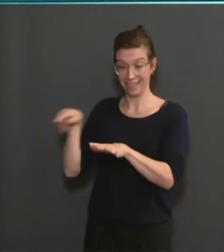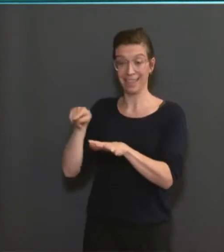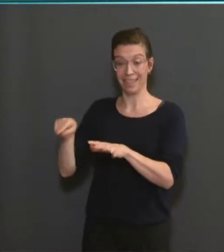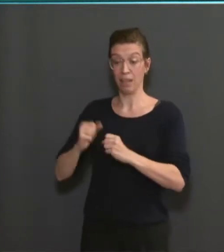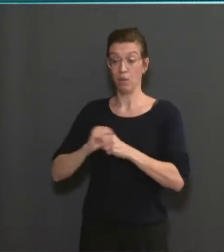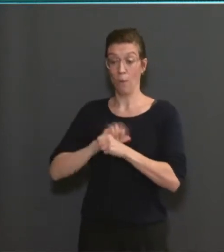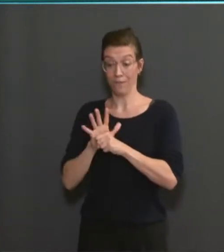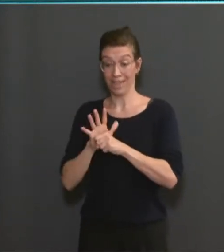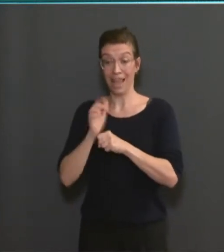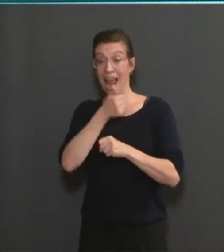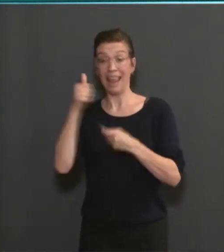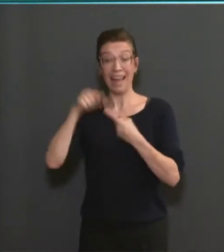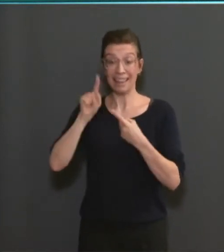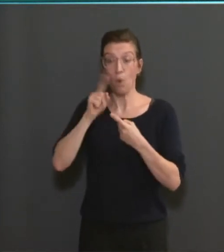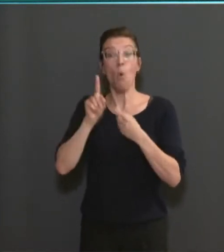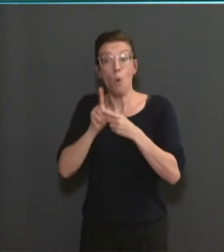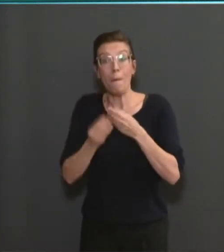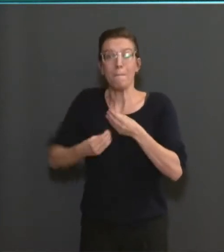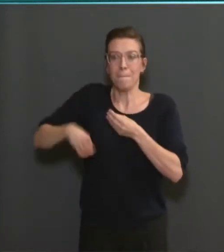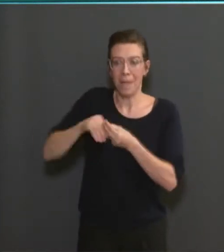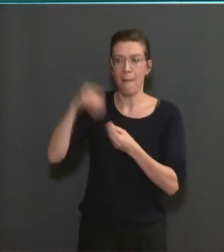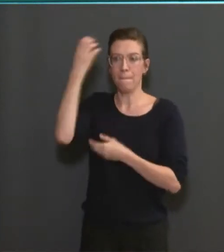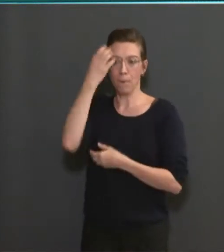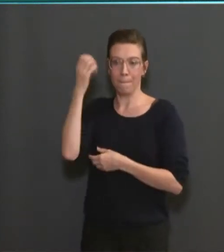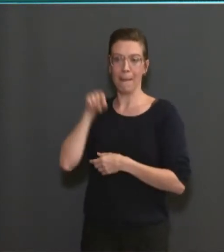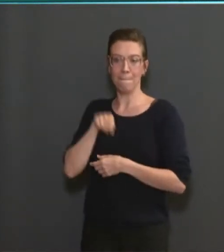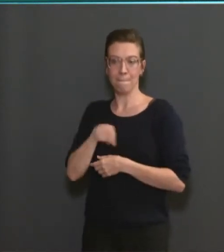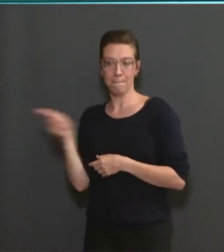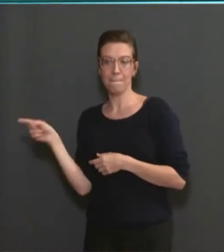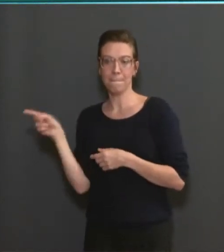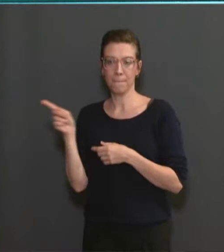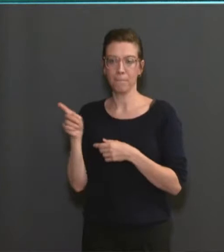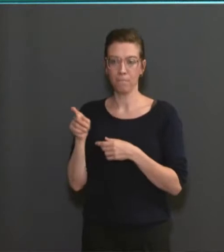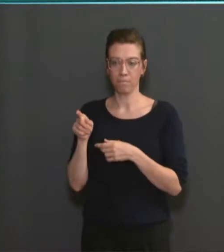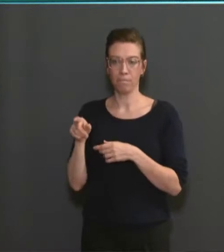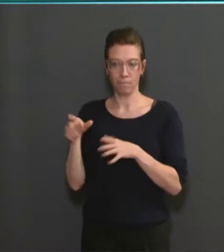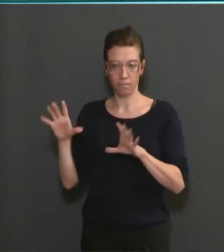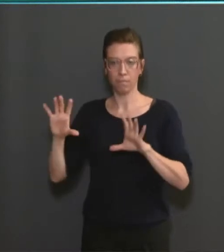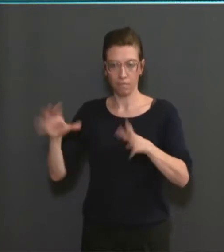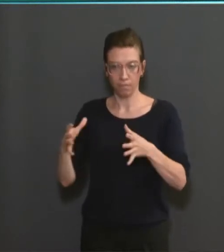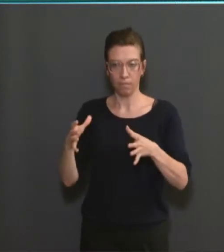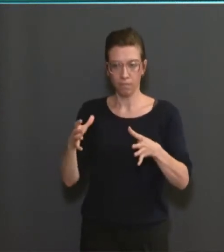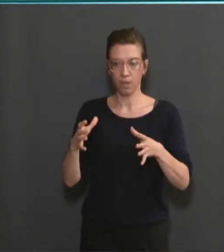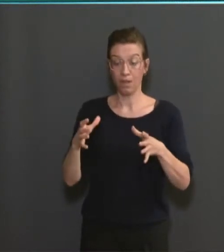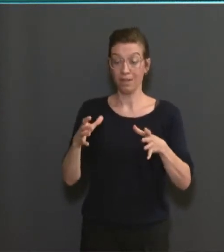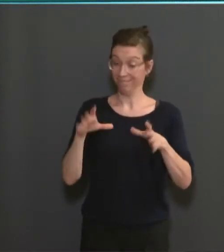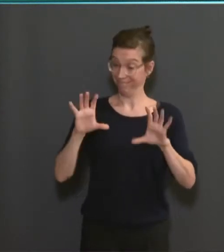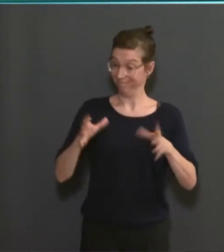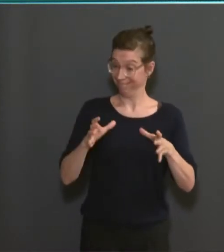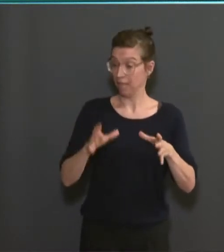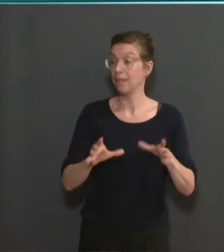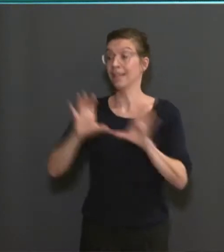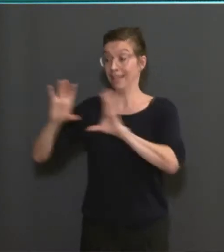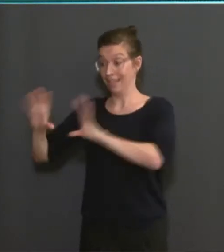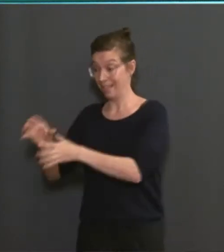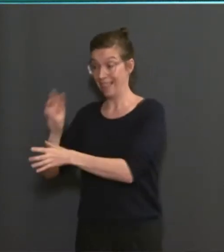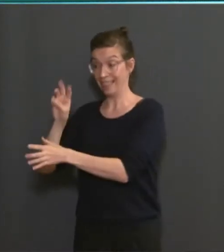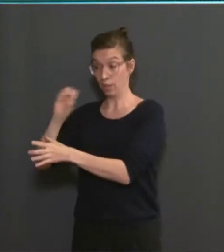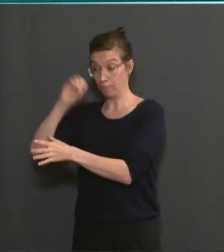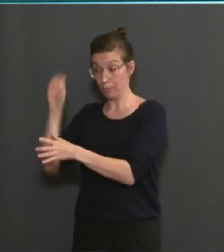Dat wil dus wel zeggen dat bijna 30% geen enkele onderliggende aandoening had.